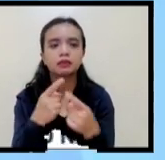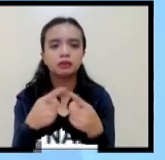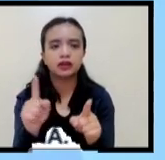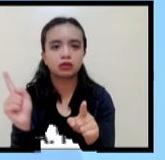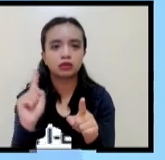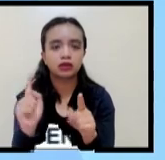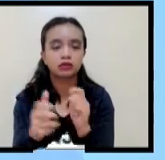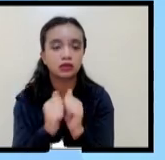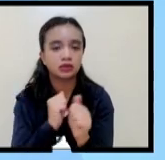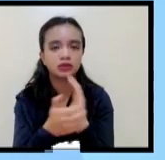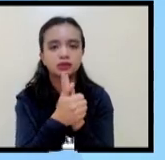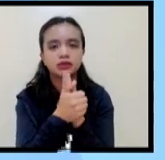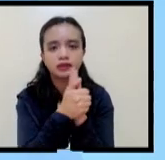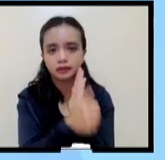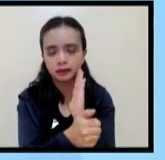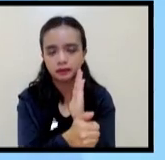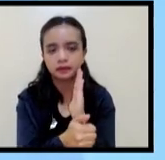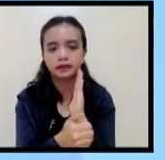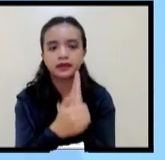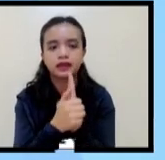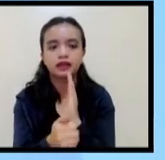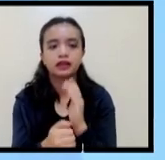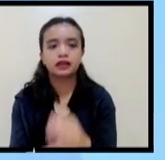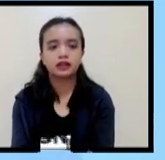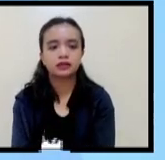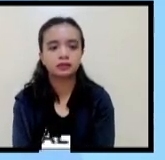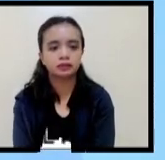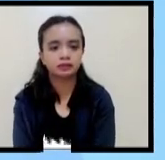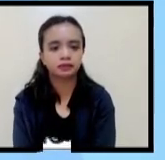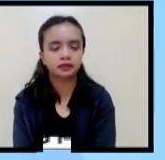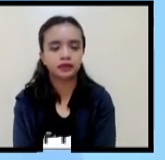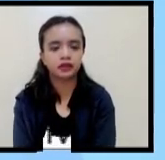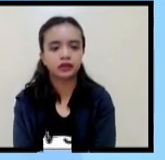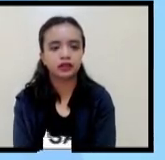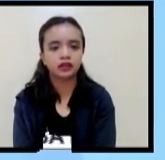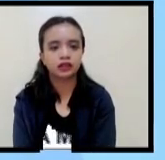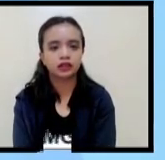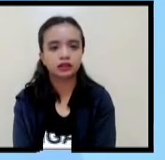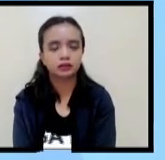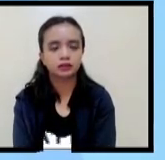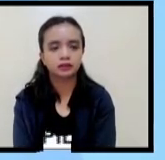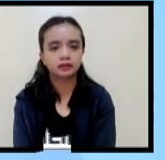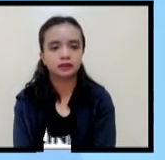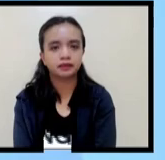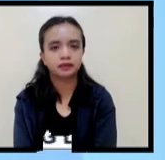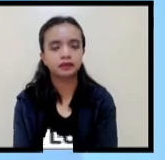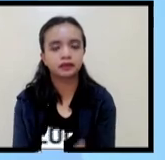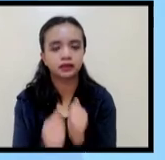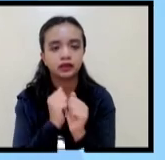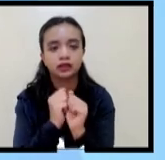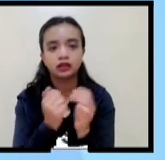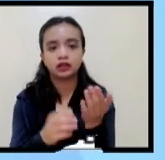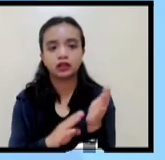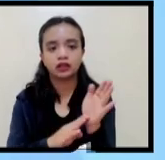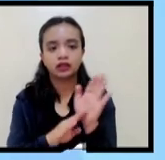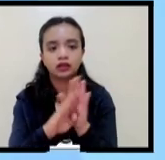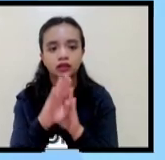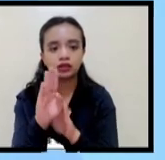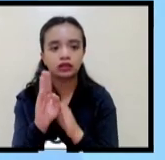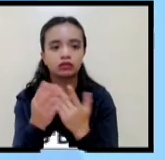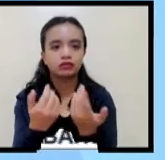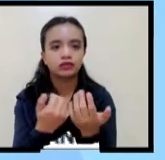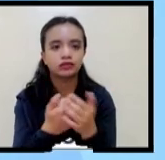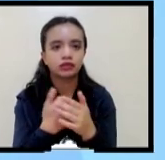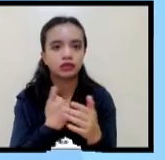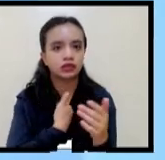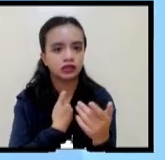pagiging resilient mo. So very important na may why ka. So kumbaga you're boosting your fighter spirit.